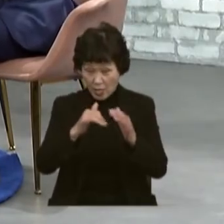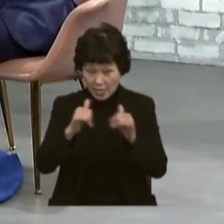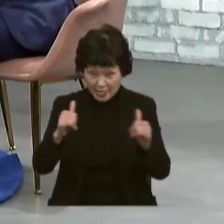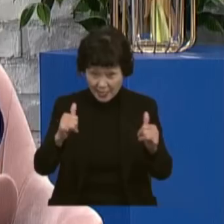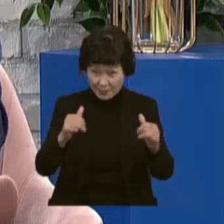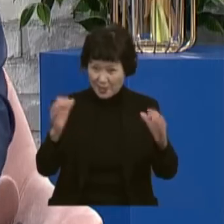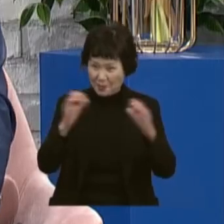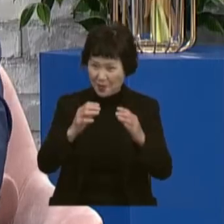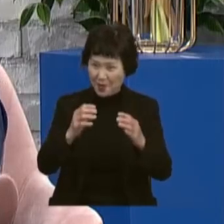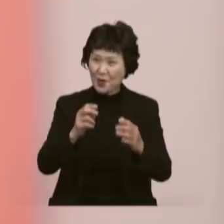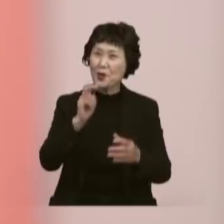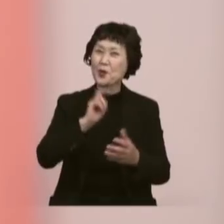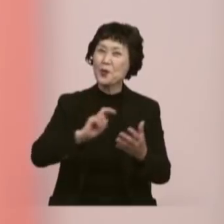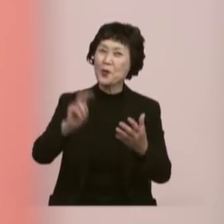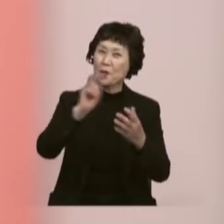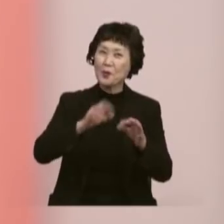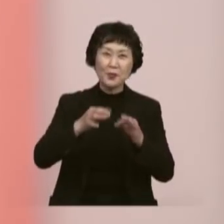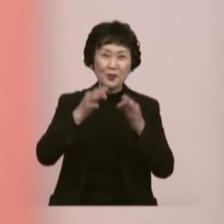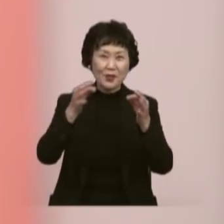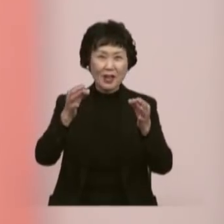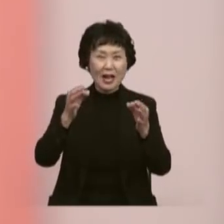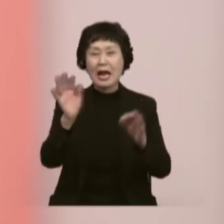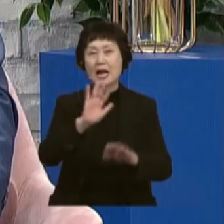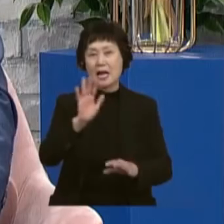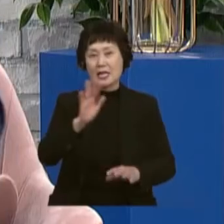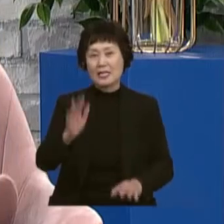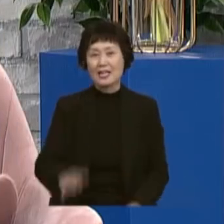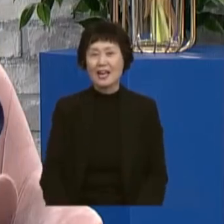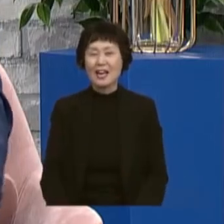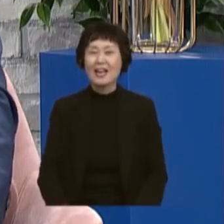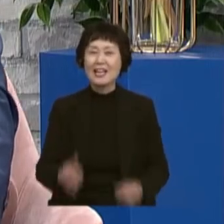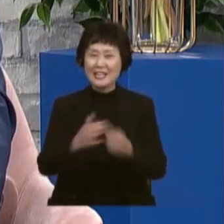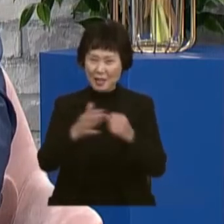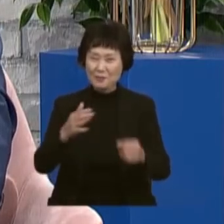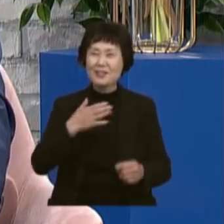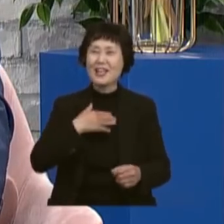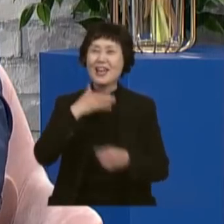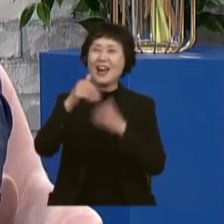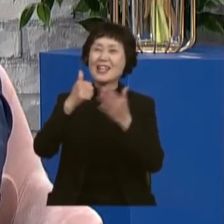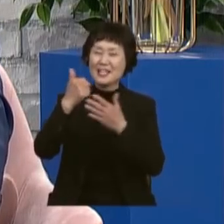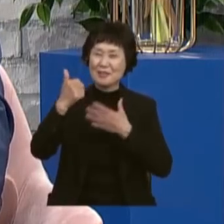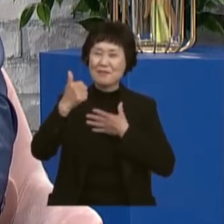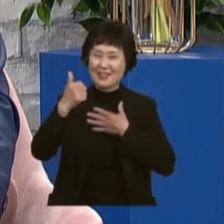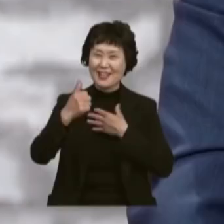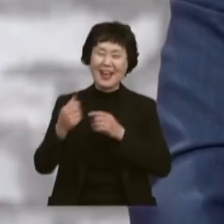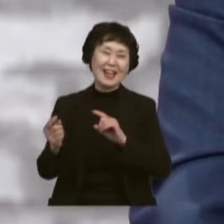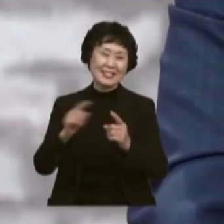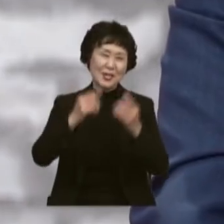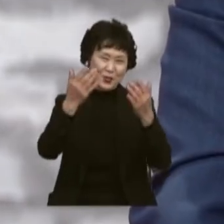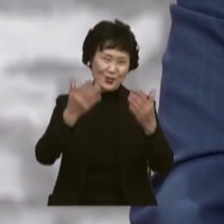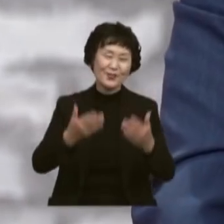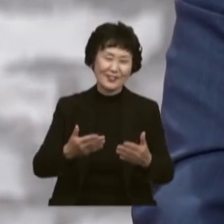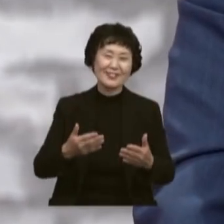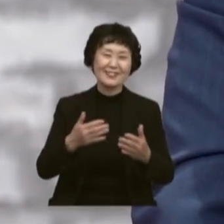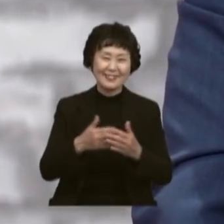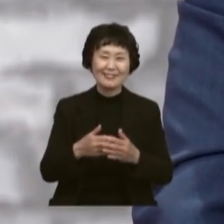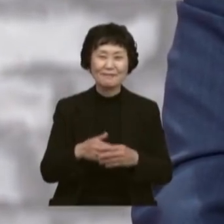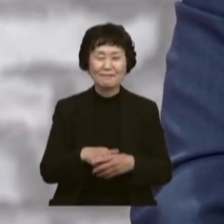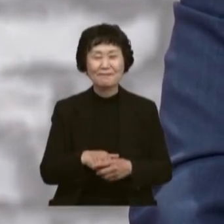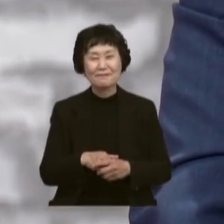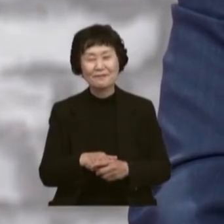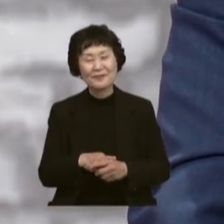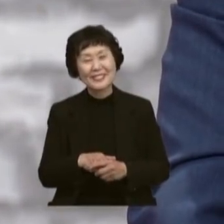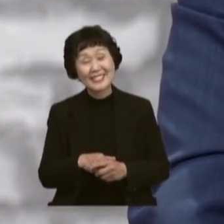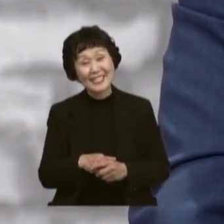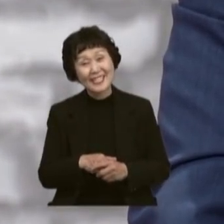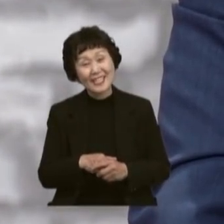그러네요. 예. 아 그런 건가. 그러게. 뭐. 그런 실력을 살려놨어 하나님이. 왜냐면 뭐 아니 이 장로님의 그